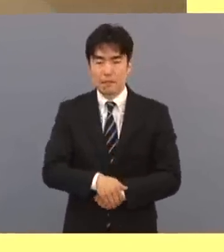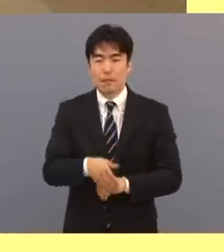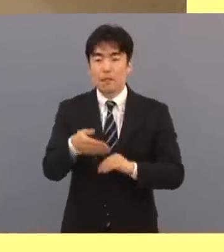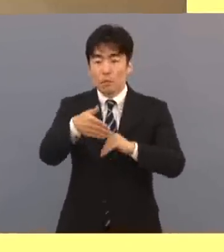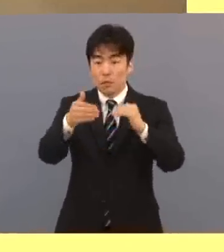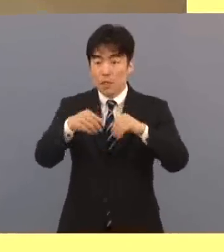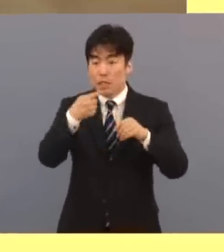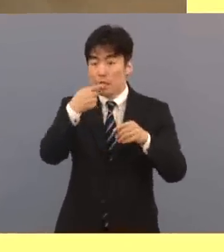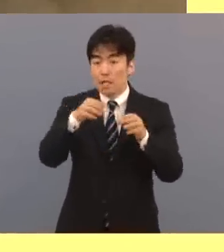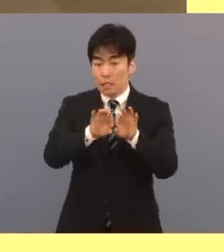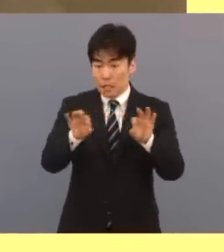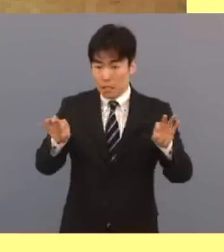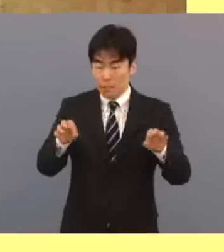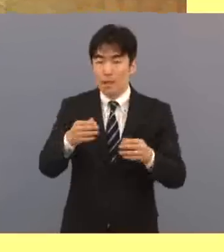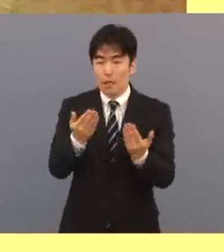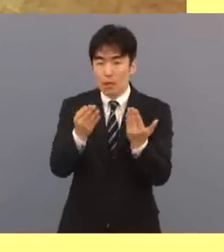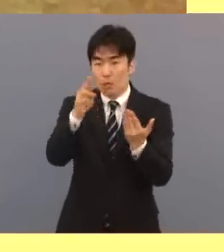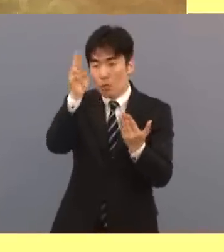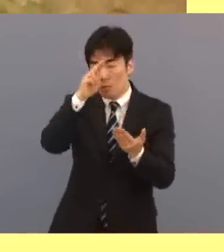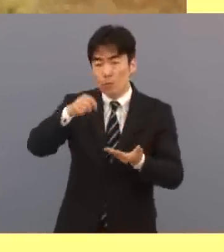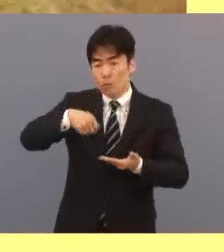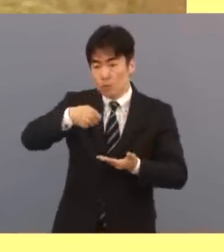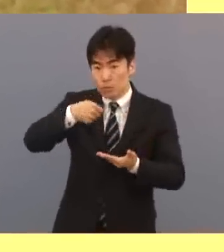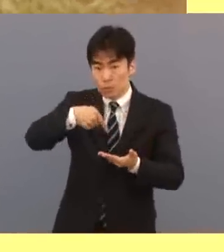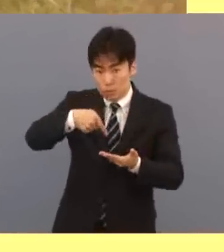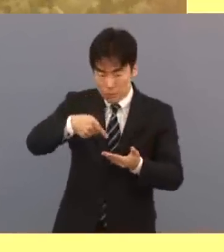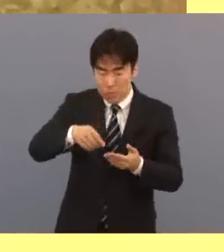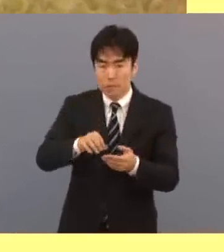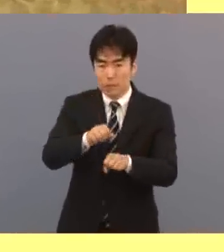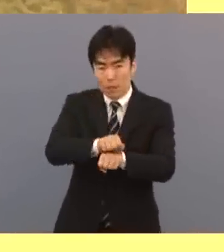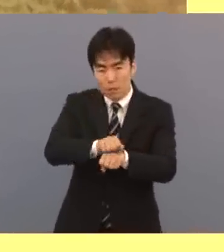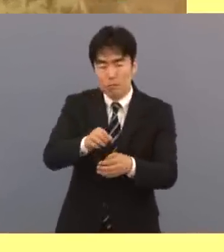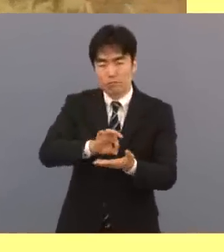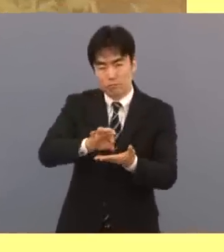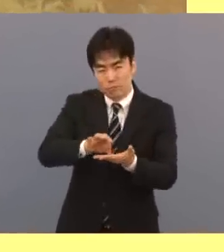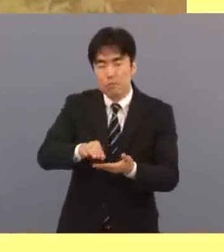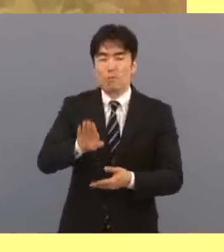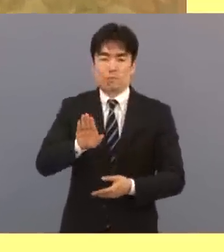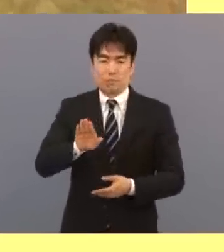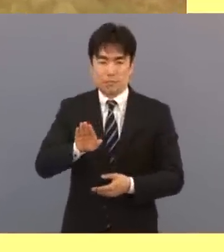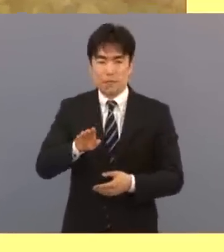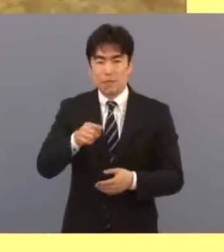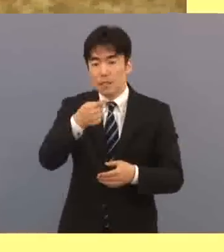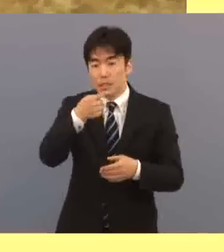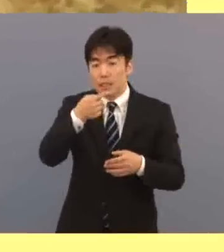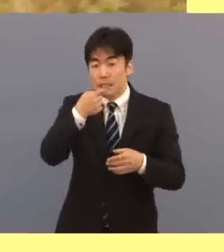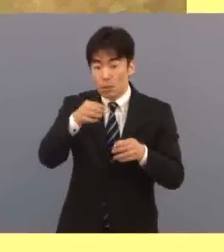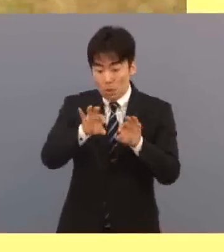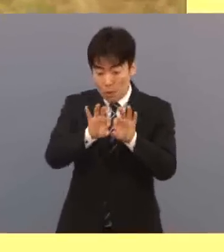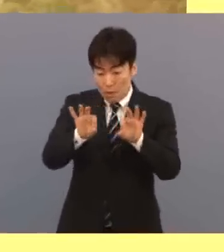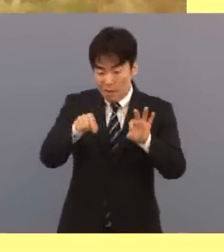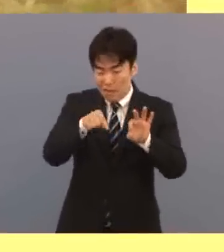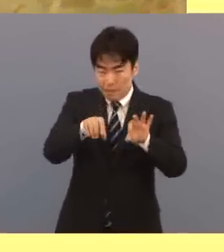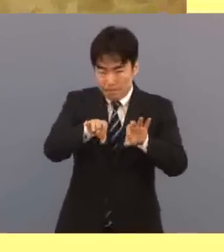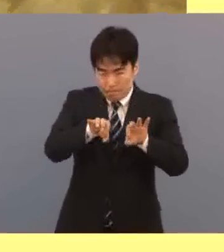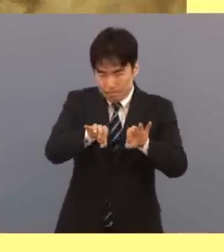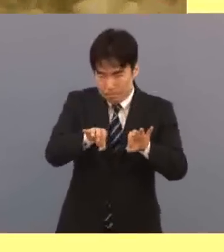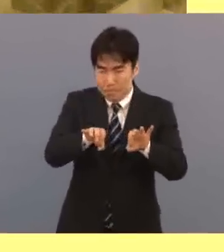越谷ネギは給食にも使われています。白身がしっかりと締まり味も一級